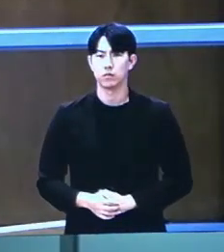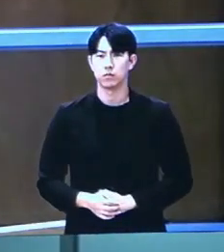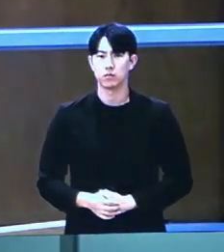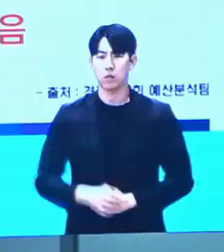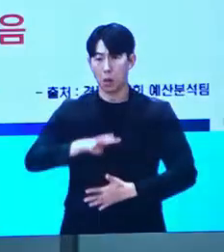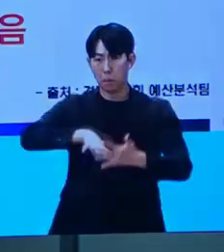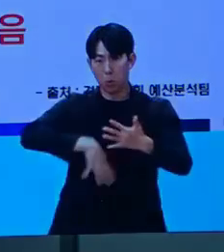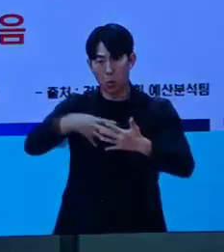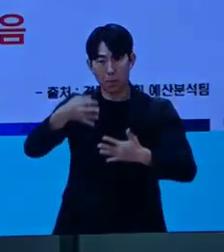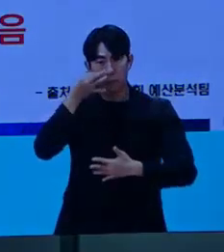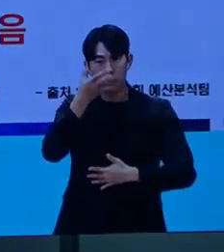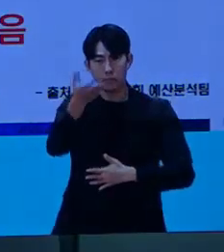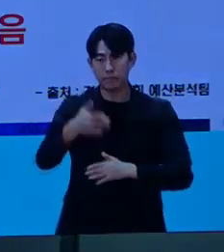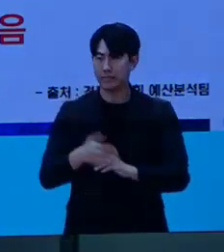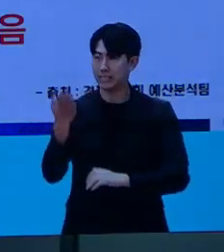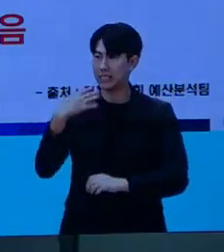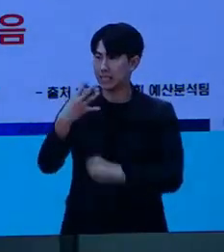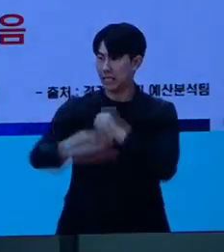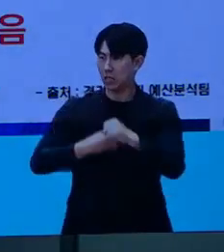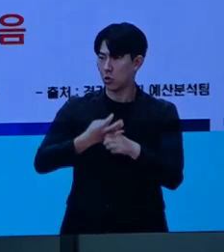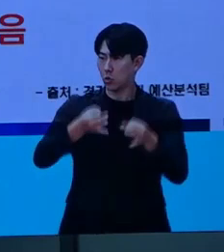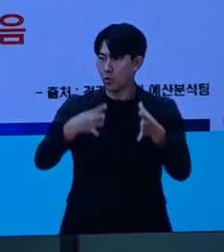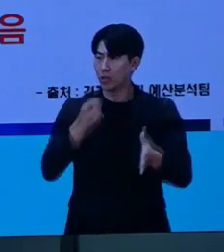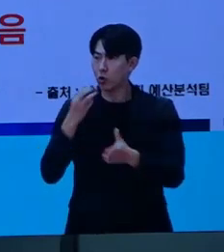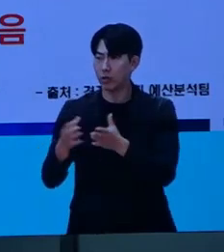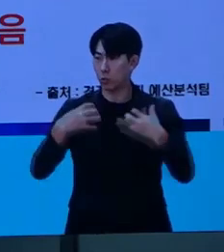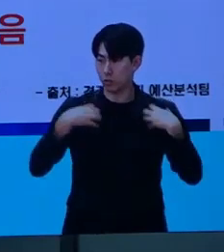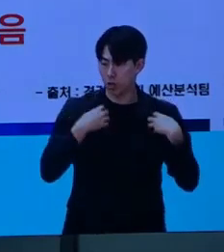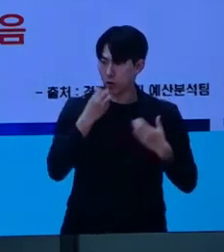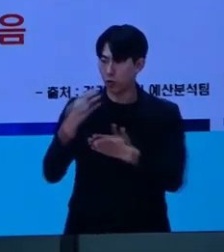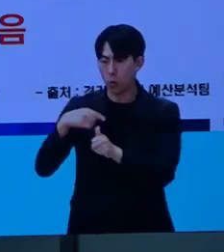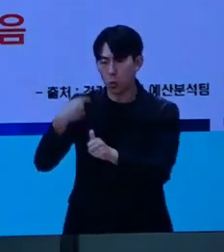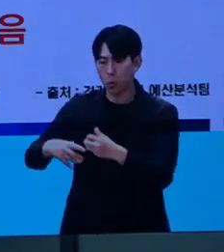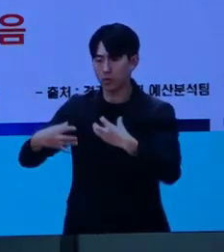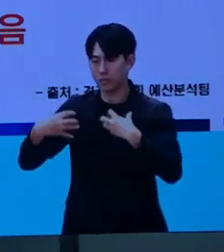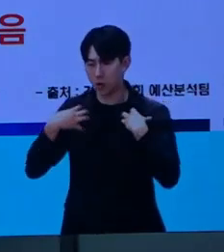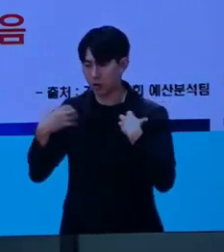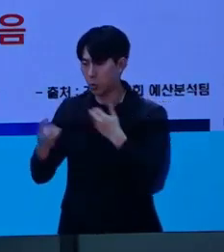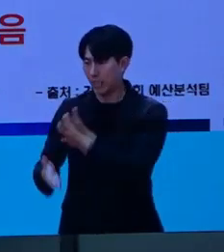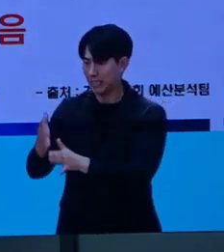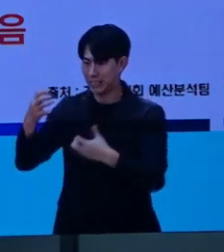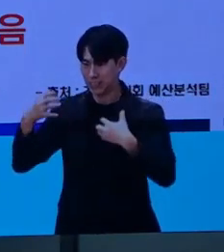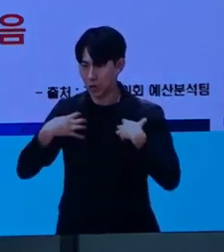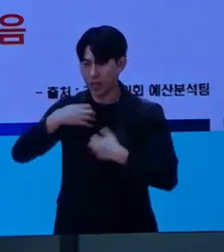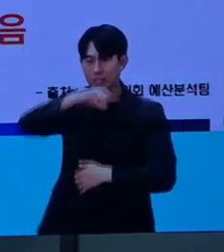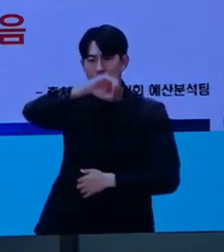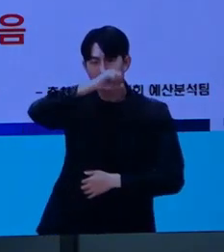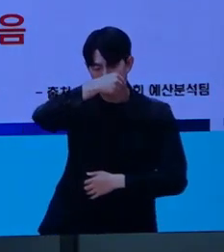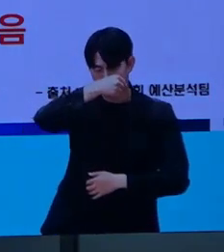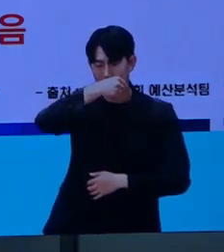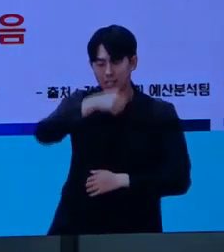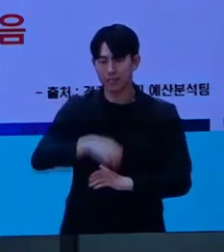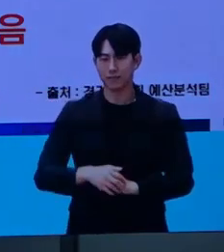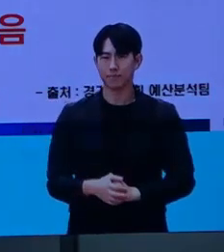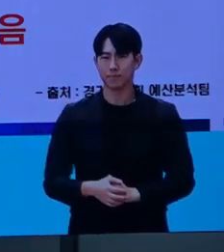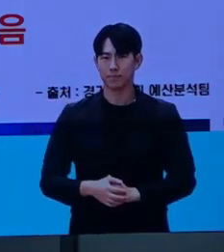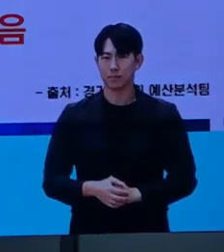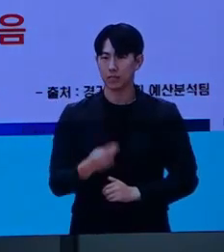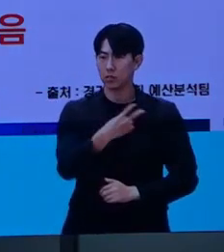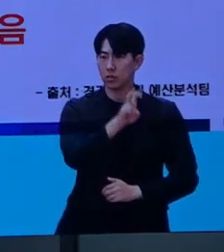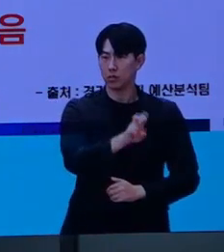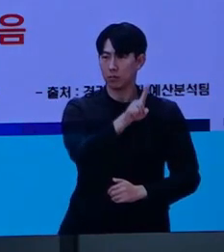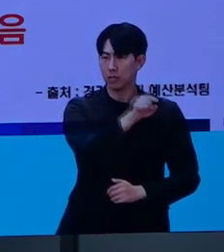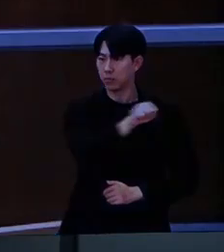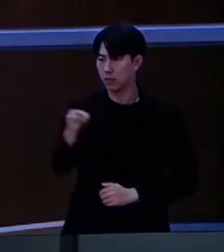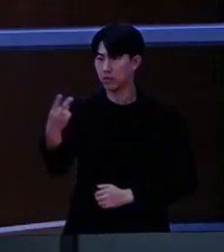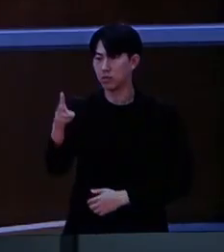보시는 표는 지난 4년간 경기도청, 경기도교육청, 시군의 예산 현황이며 보시는 바와 같이 21년에서